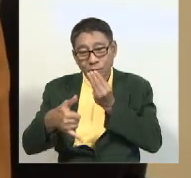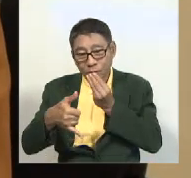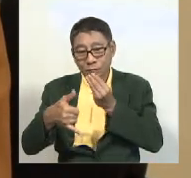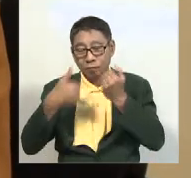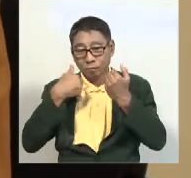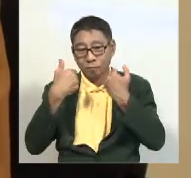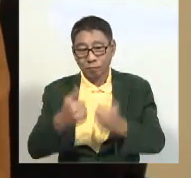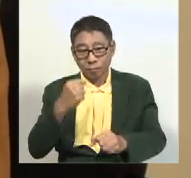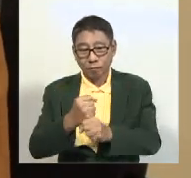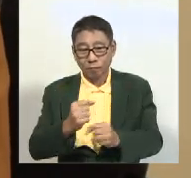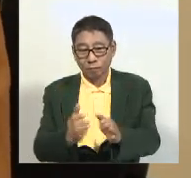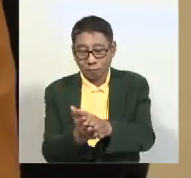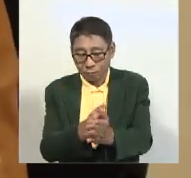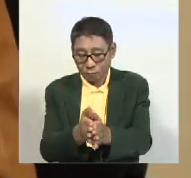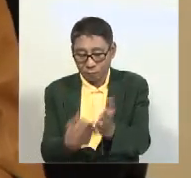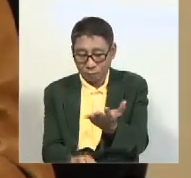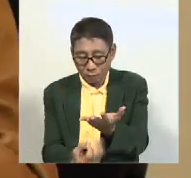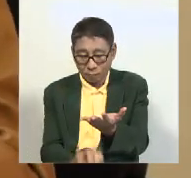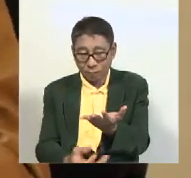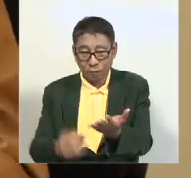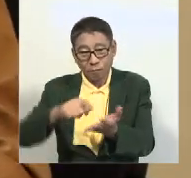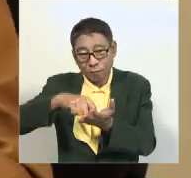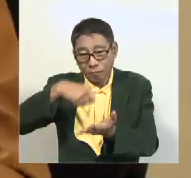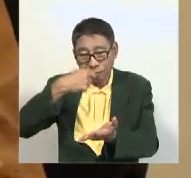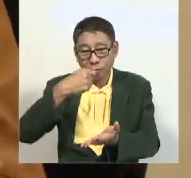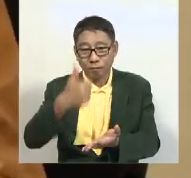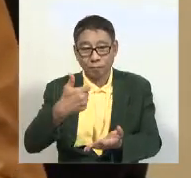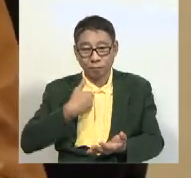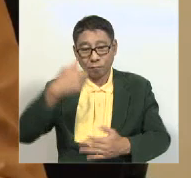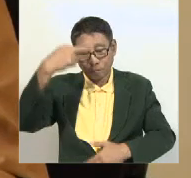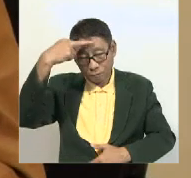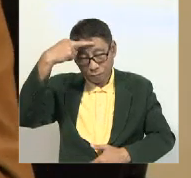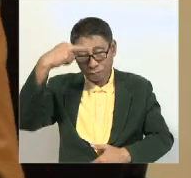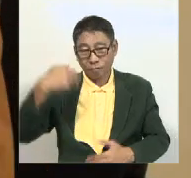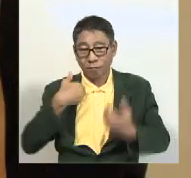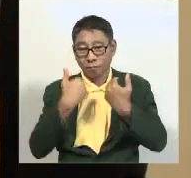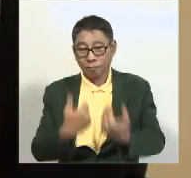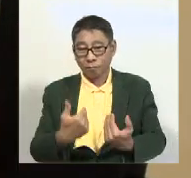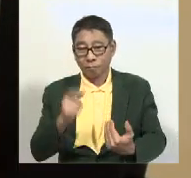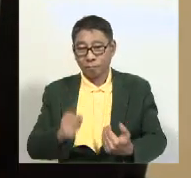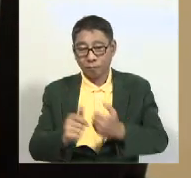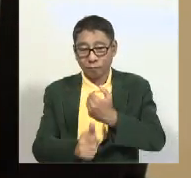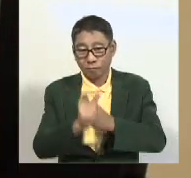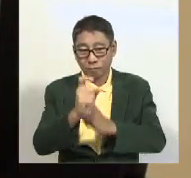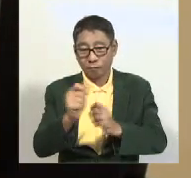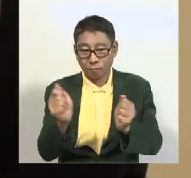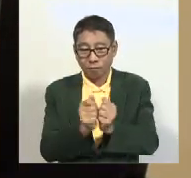สุกนะฮะทำให้สุกแล้วก็ในส่วนของการที่ว่าโรคจะเป็นอันตรายกับ